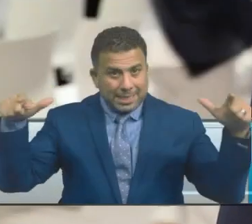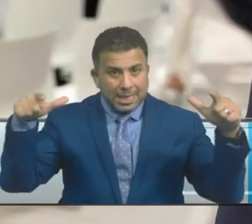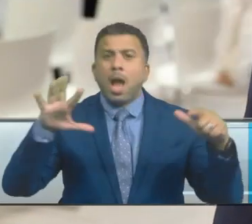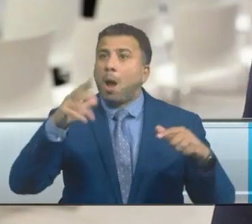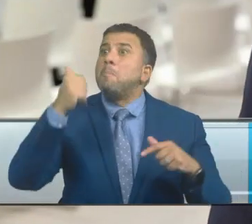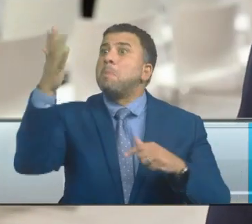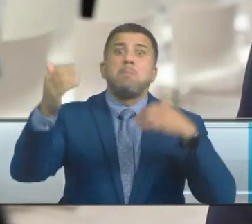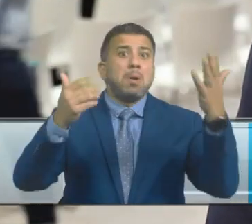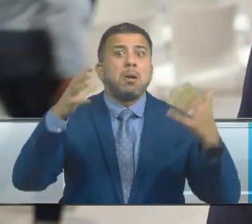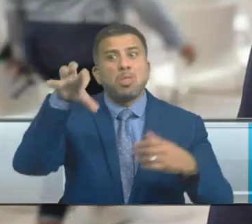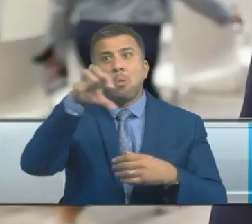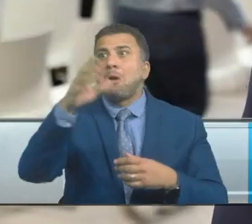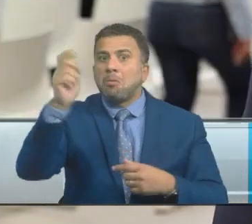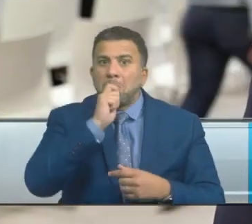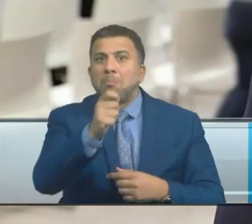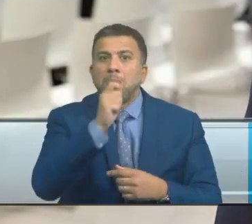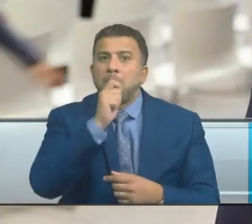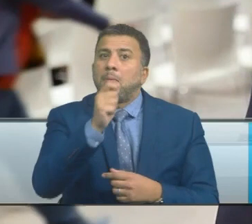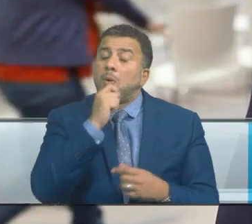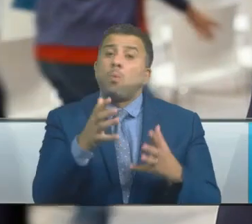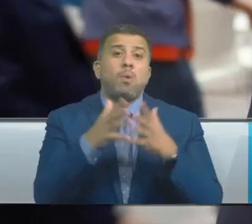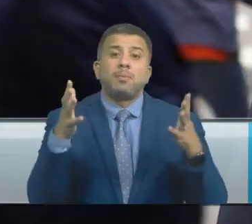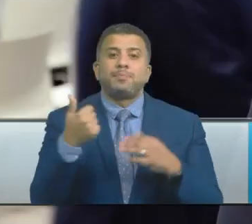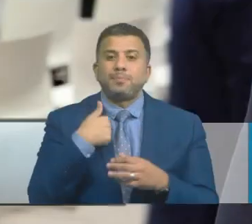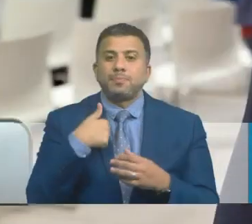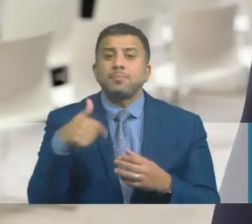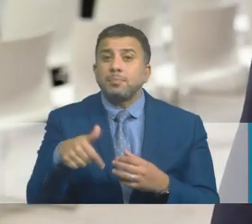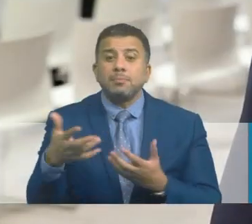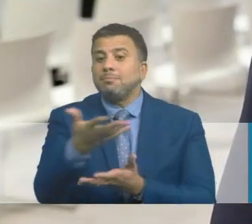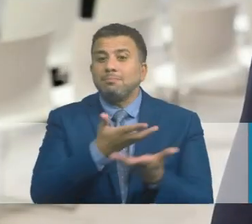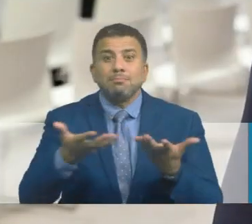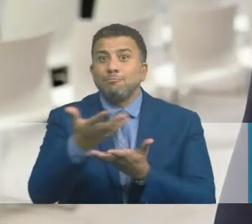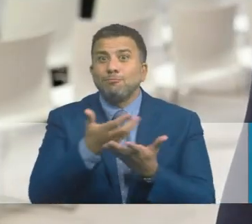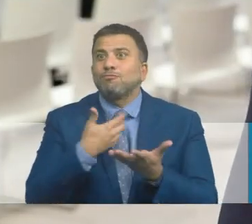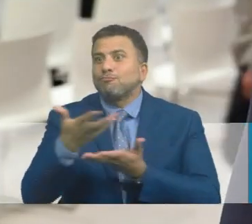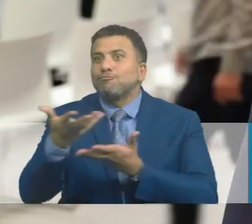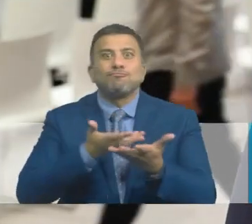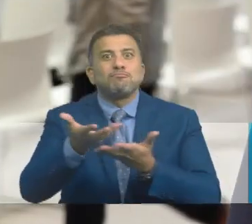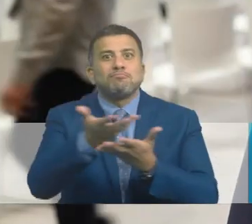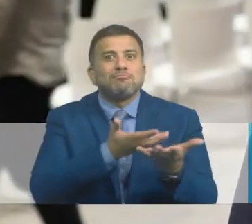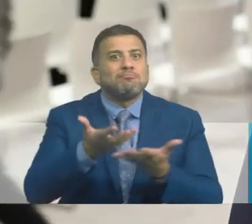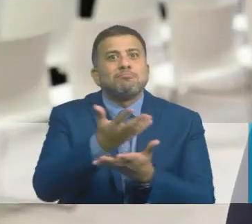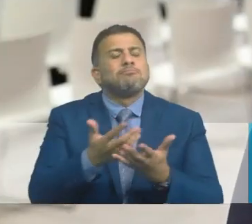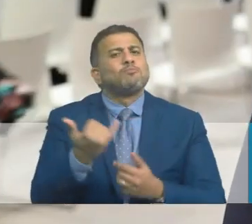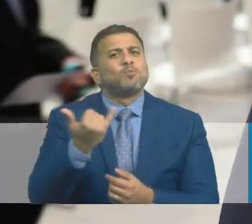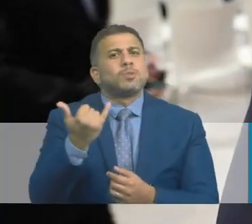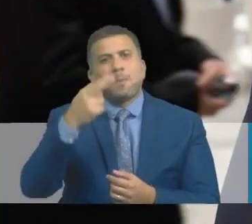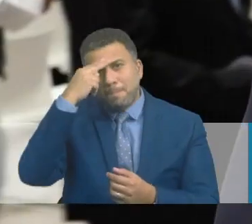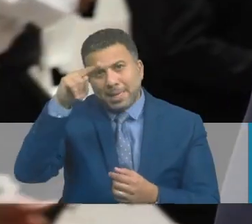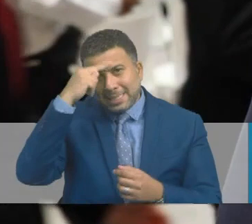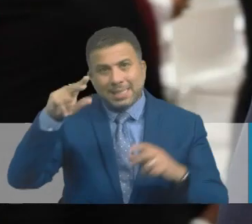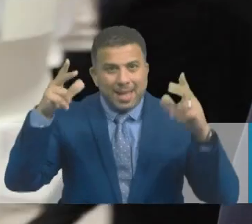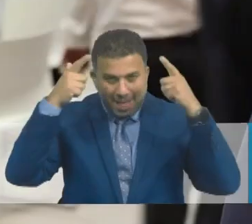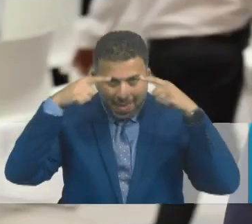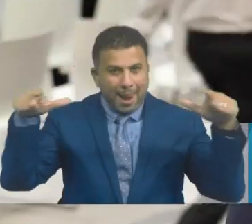خارج المكسيك. نحن كذلك من خلال الوكالة استثمرنا كل علاقاتنا اللي عندنا إياها في وسائل الإعلام المكسيكية أنها